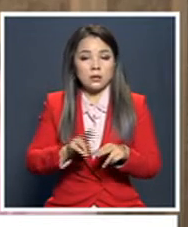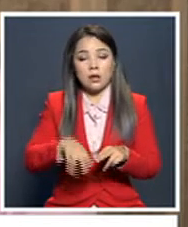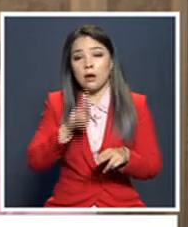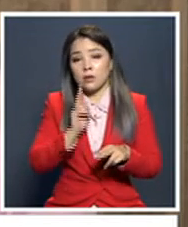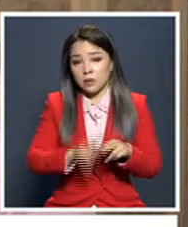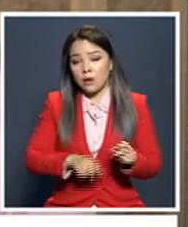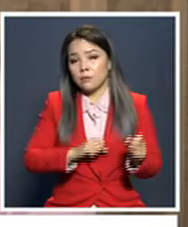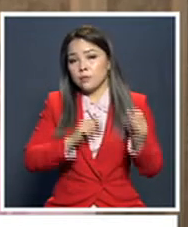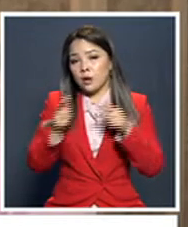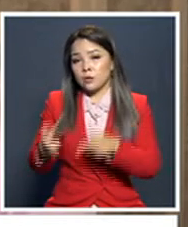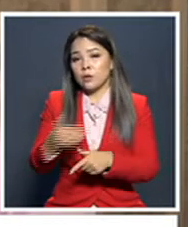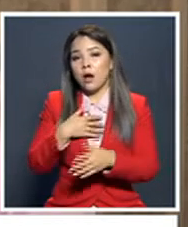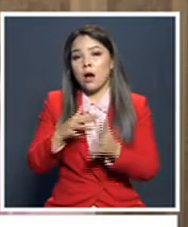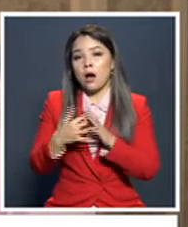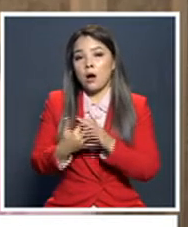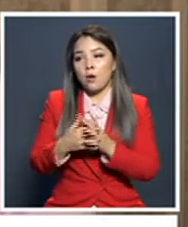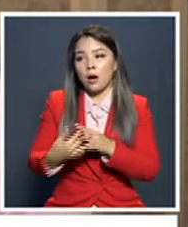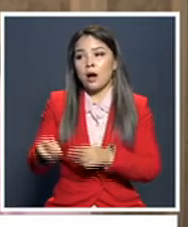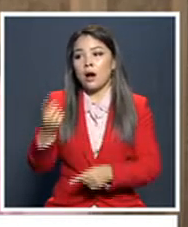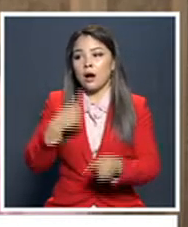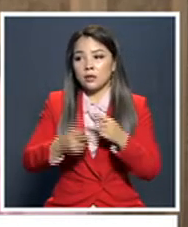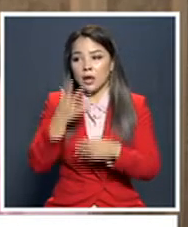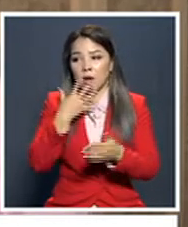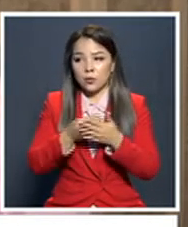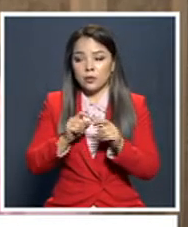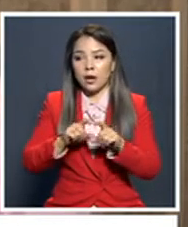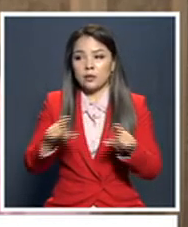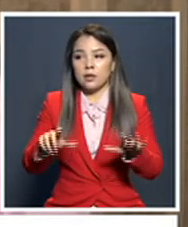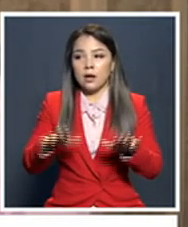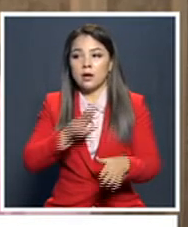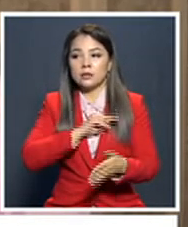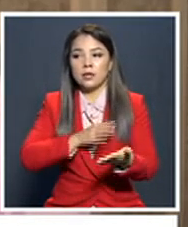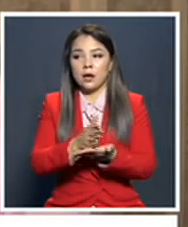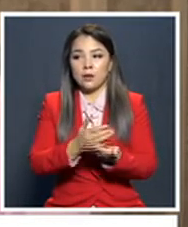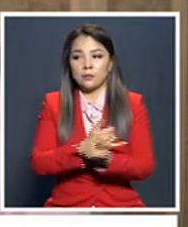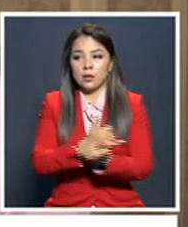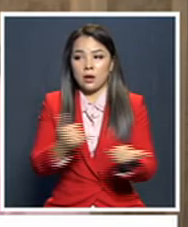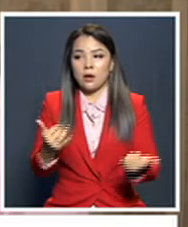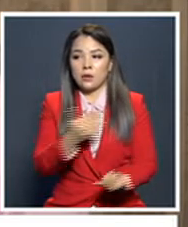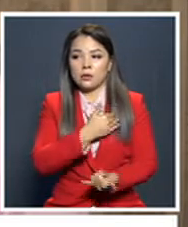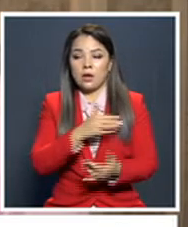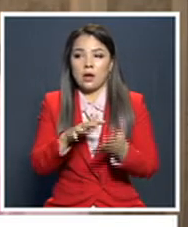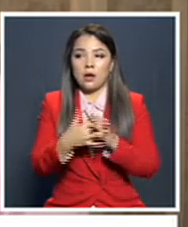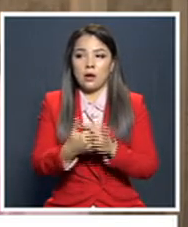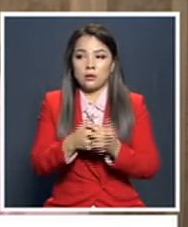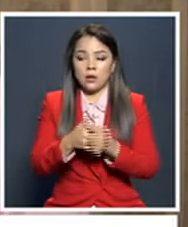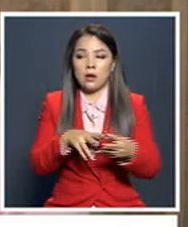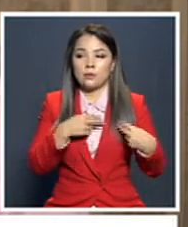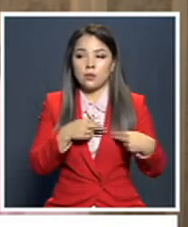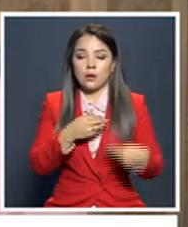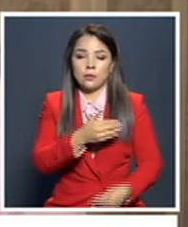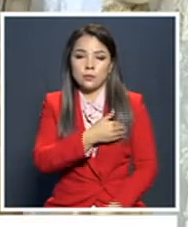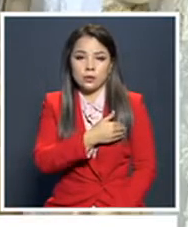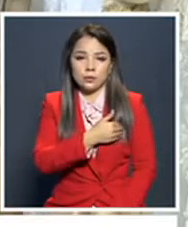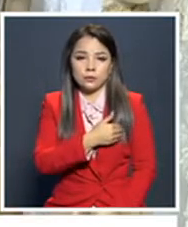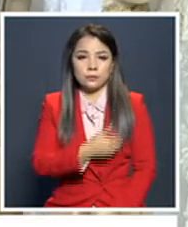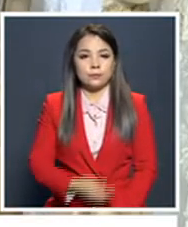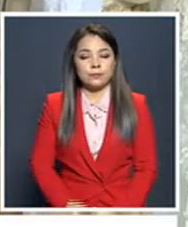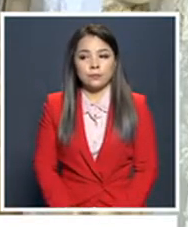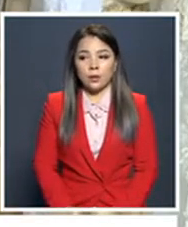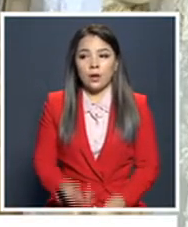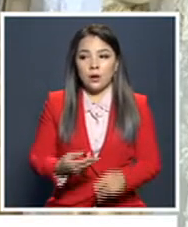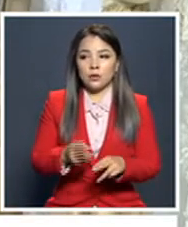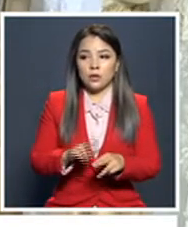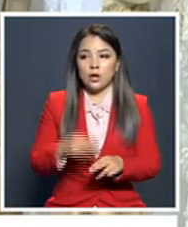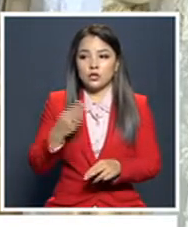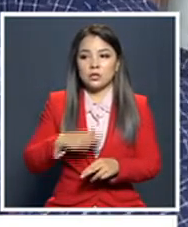кейін ауылға қайтып келіп, қызмет жасап, ауылға еңбегімді сіңіргім келеді. Осылайша